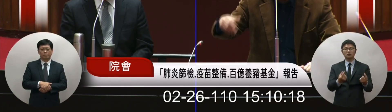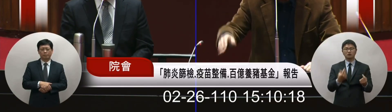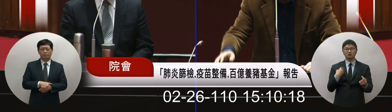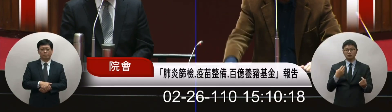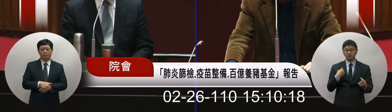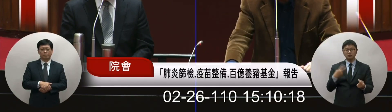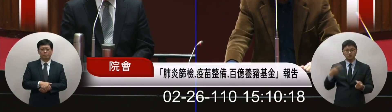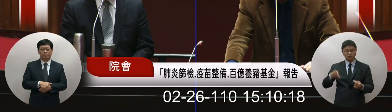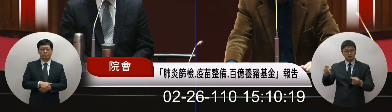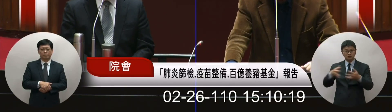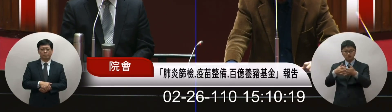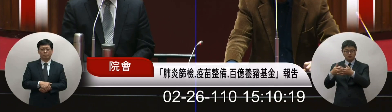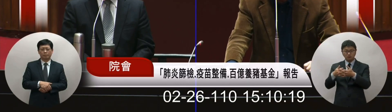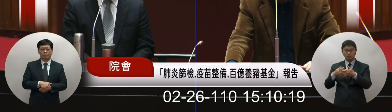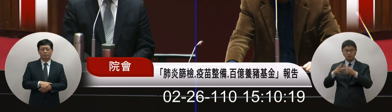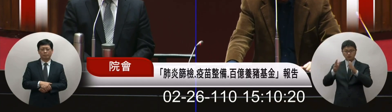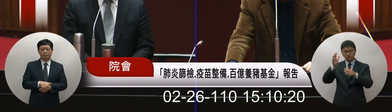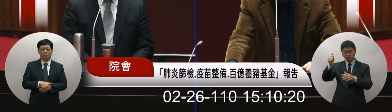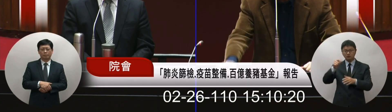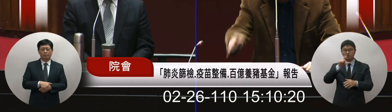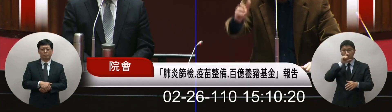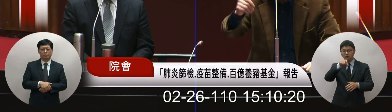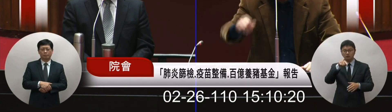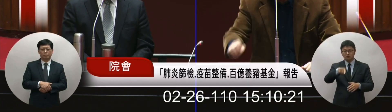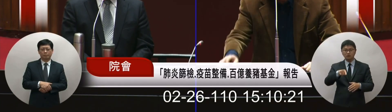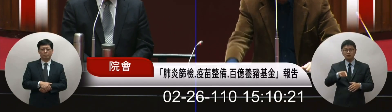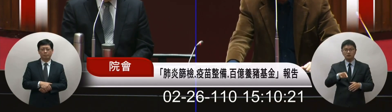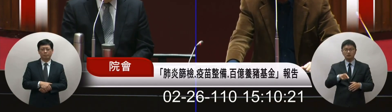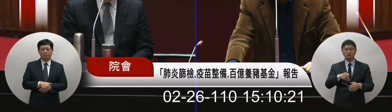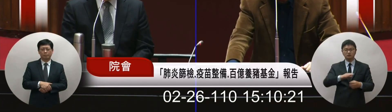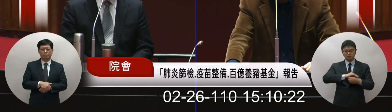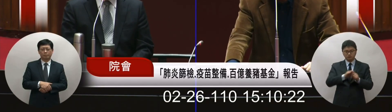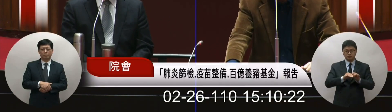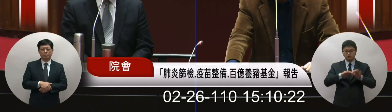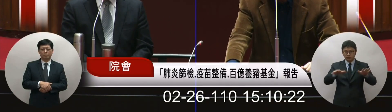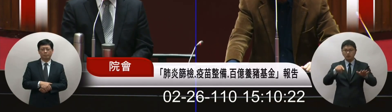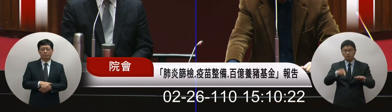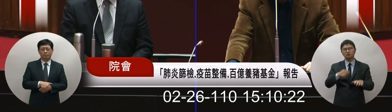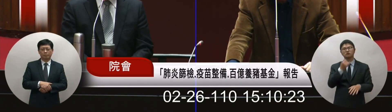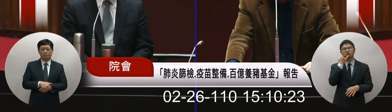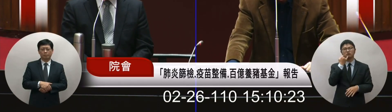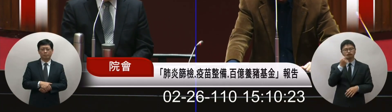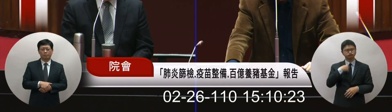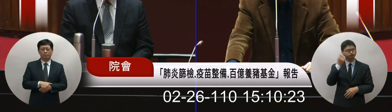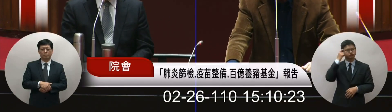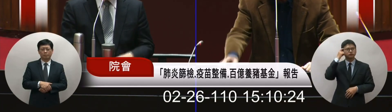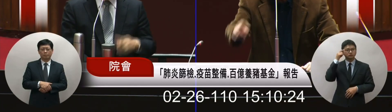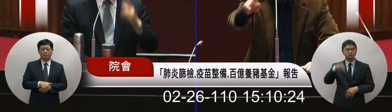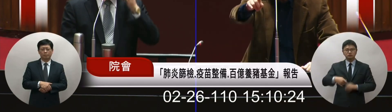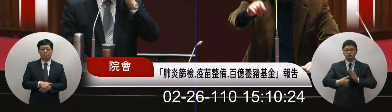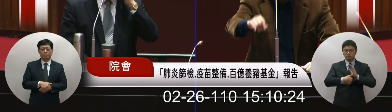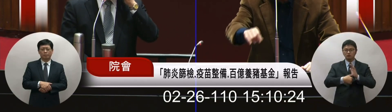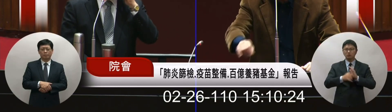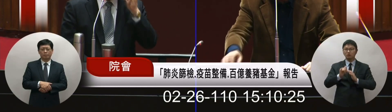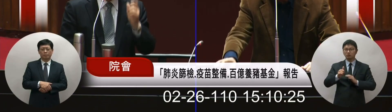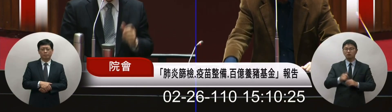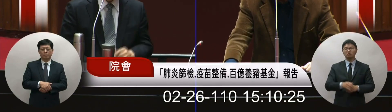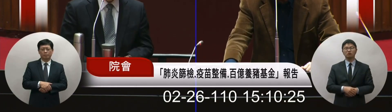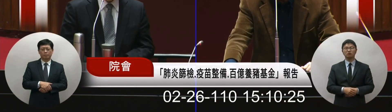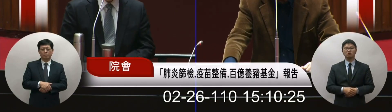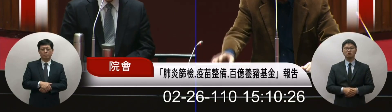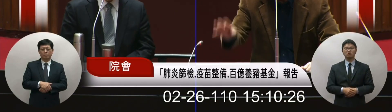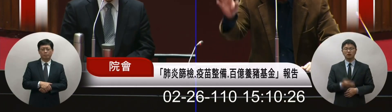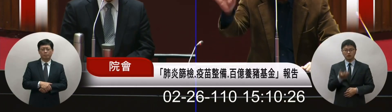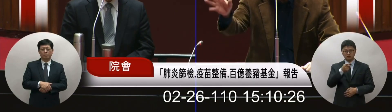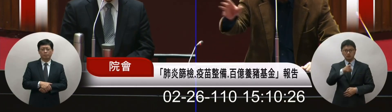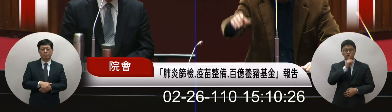统已经改叫 COVID-19 事实上也可以用 COVID-19 啊。我感觉当然地图甲龙武共